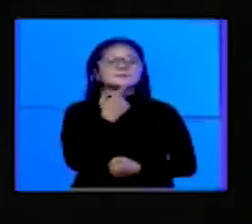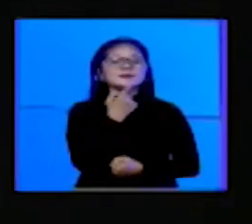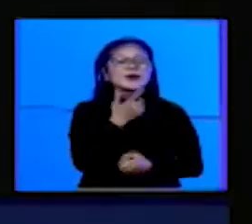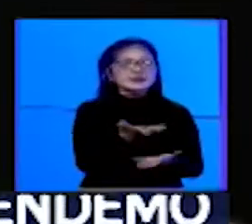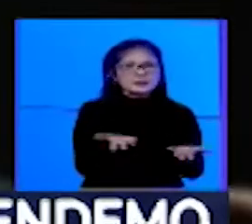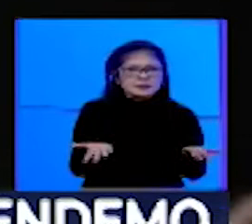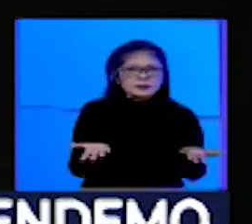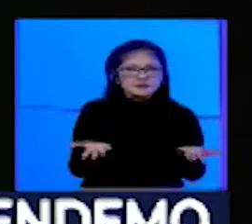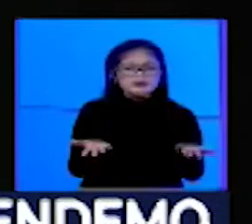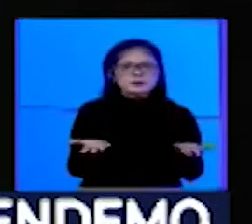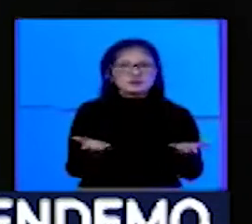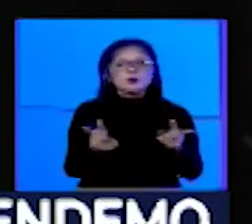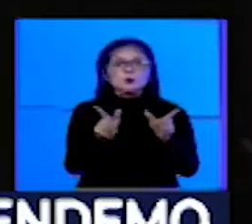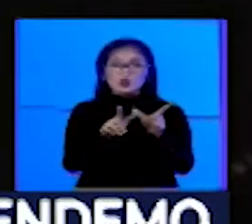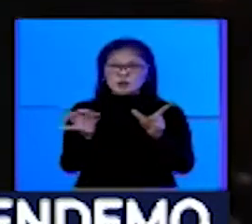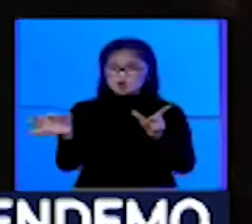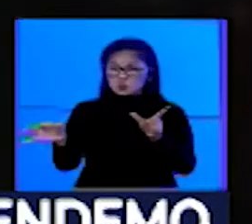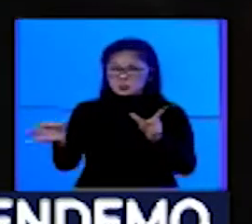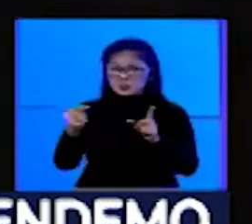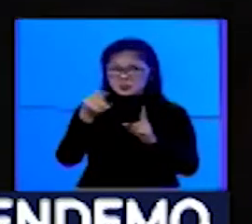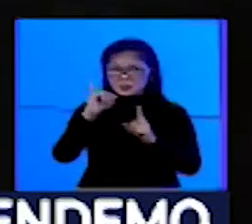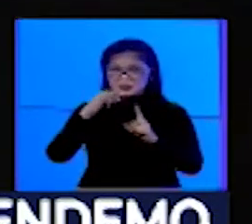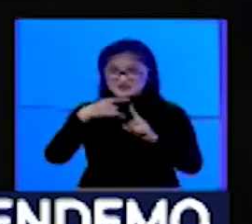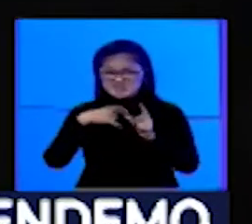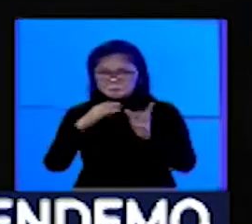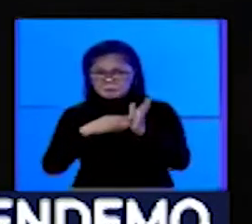Wali Kota Surabaya Tri Risma hari ini tidak kuasa menahan emosi.